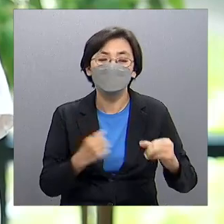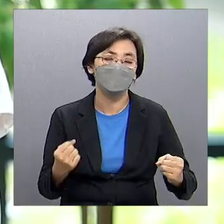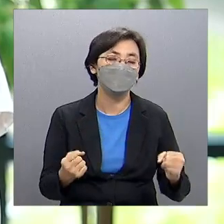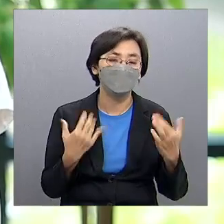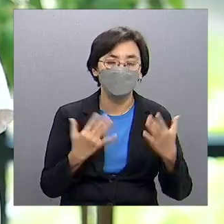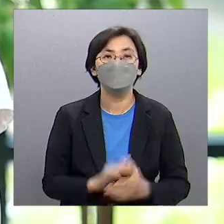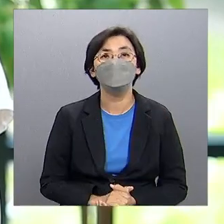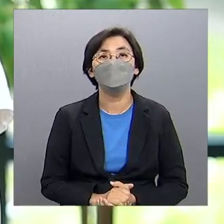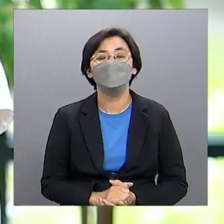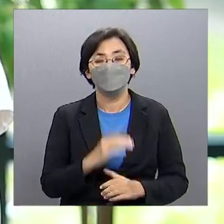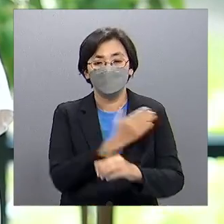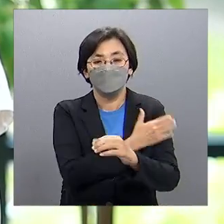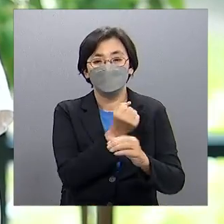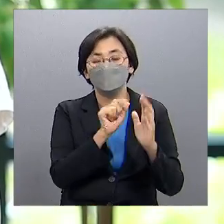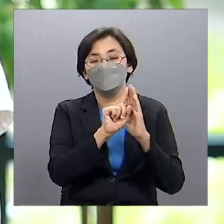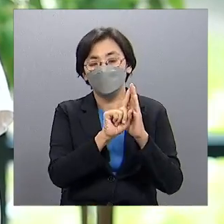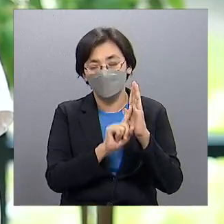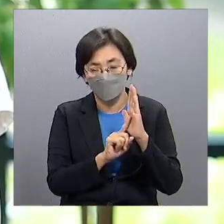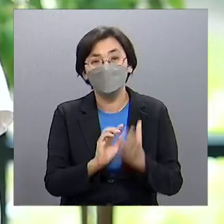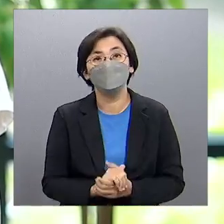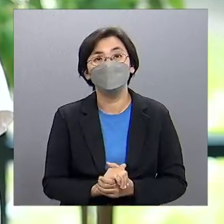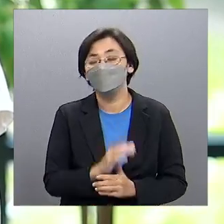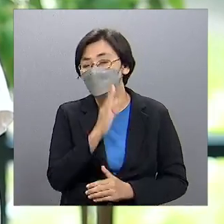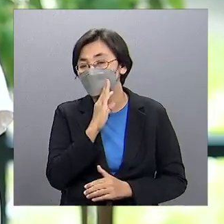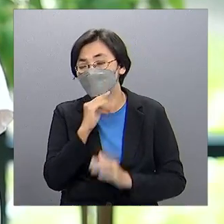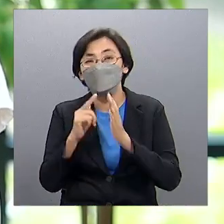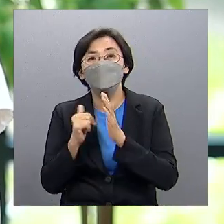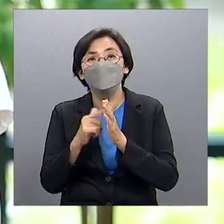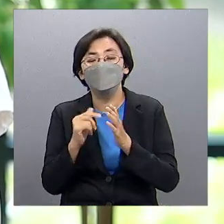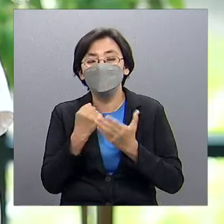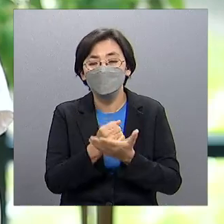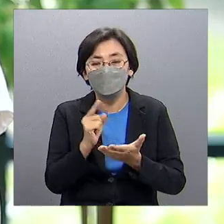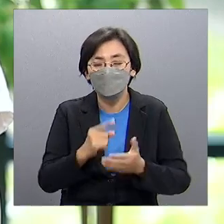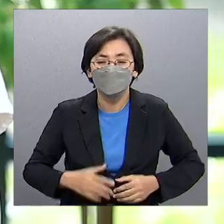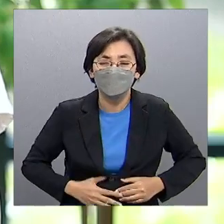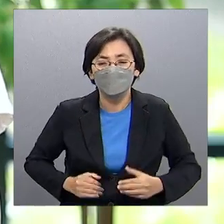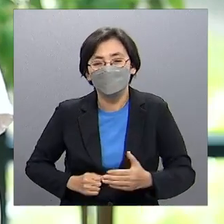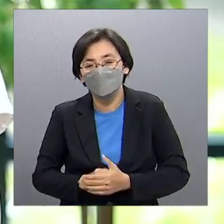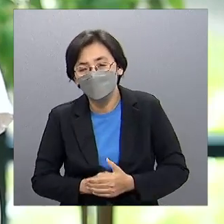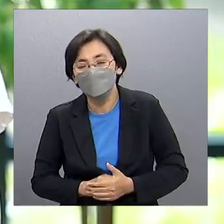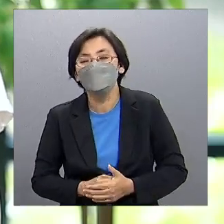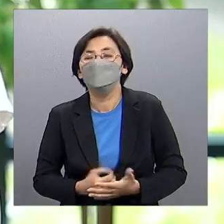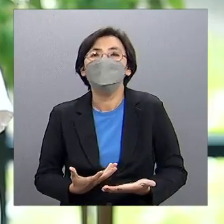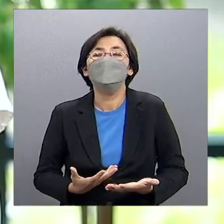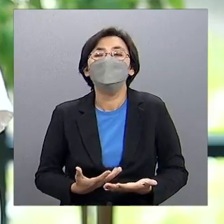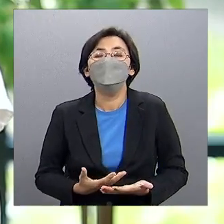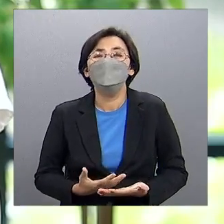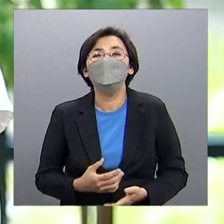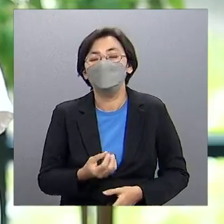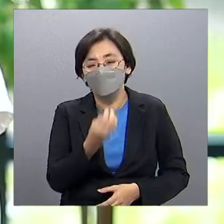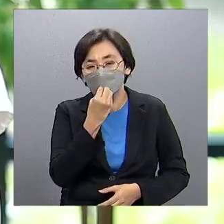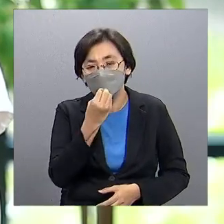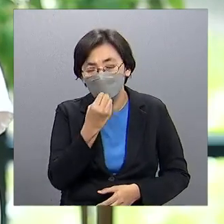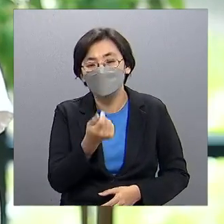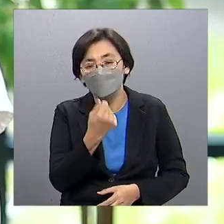จะตกลงถ้าเป็นยาลดร้อนที่ใช้แก้เกี่ยวกับเรื่องอาการจุกเสียดแน่นเฟ้อเนี่ยถ้าเรากินนานเกินไปเนี่ยเราก็ตัวร้อนแล้วก็